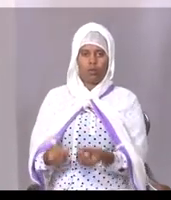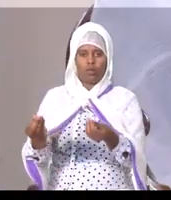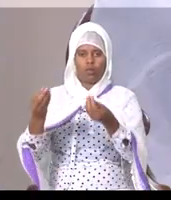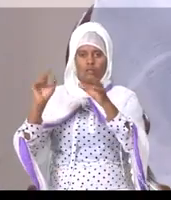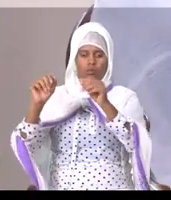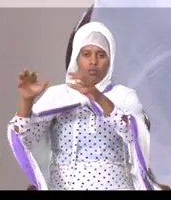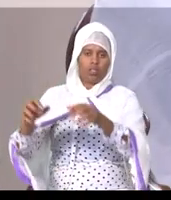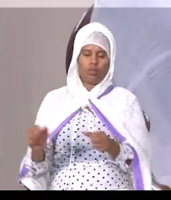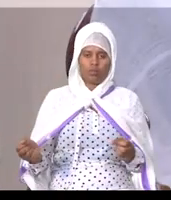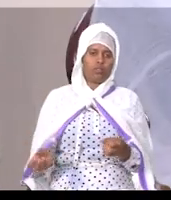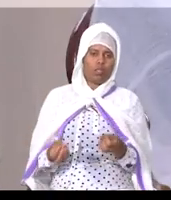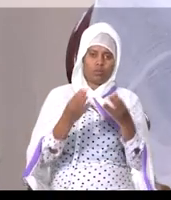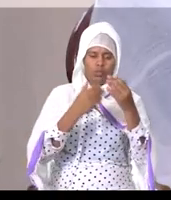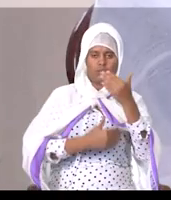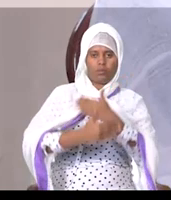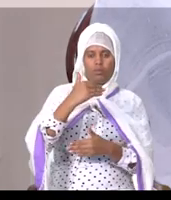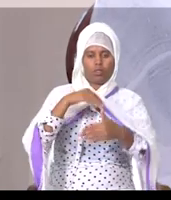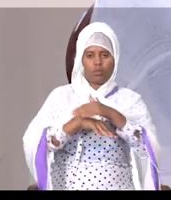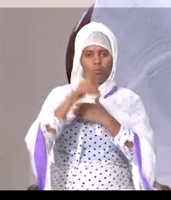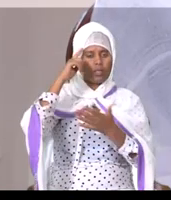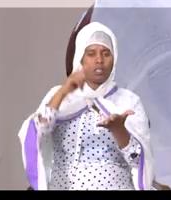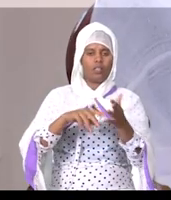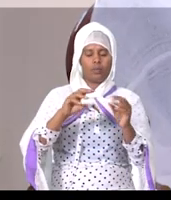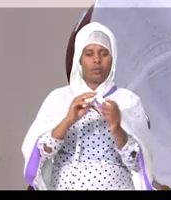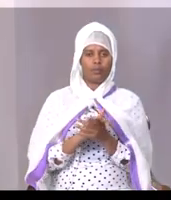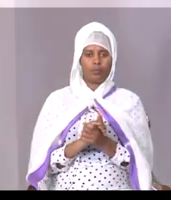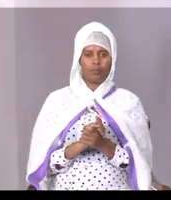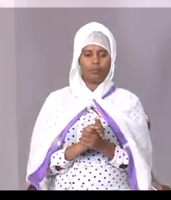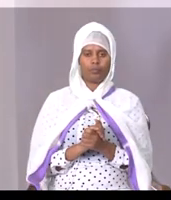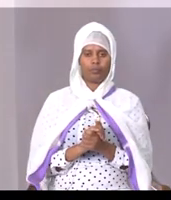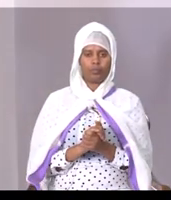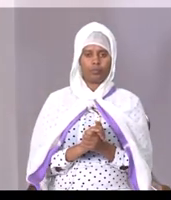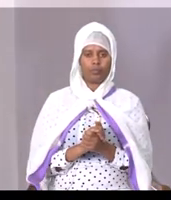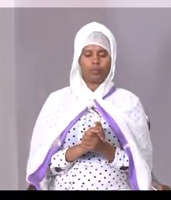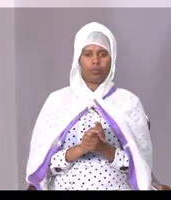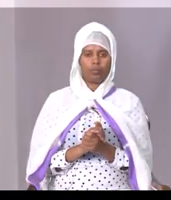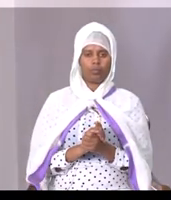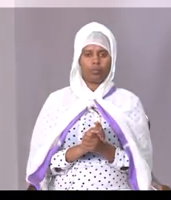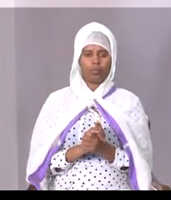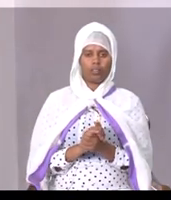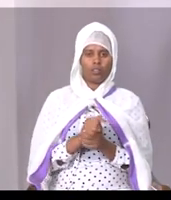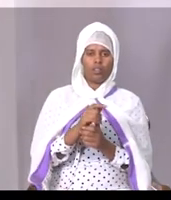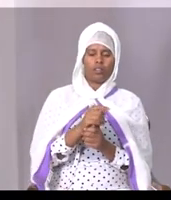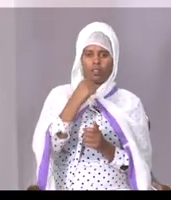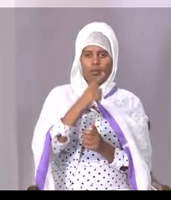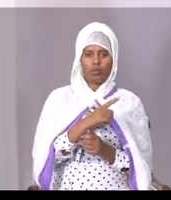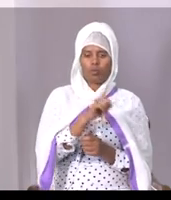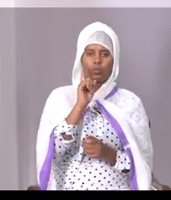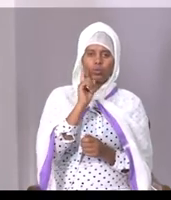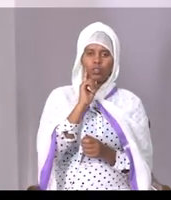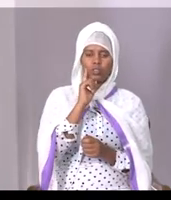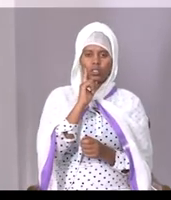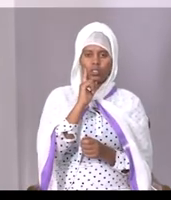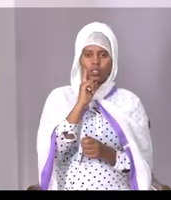ብገፋፍ ዓሳ ገይሩ ይምስሉ እዩ ዓሳ ዝገፍፍ ሰብ ኣብታ ዝገፈላ ጋንሾ እንታይ ይገብረላ እዩ ስጋ ይገብረላ እዩ እቲ ዓሳ ነታ ስጋ